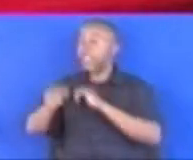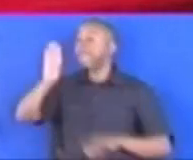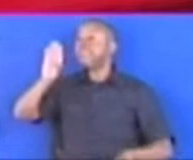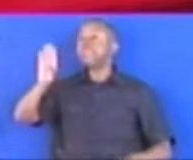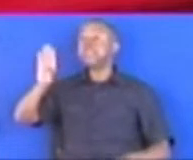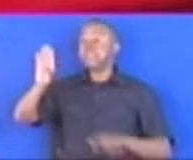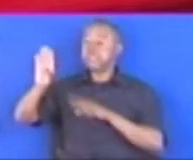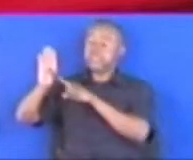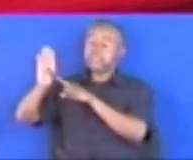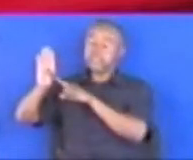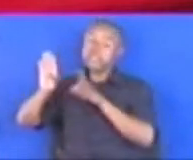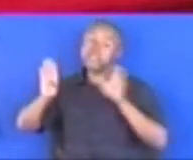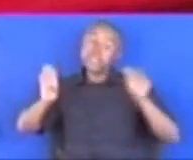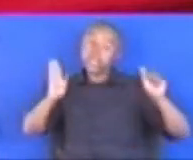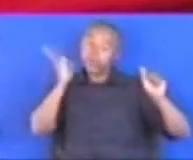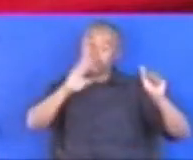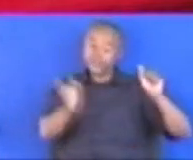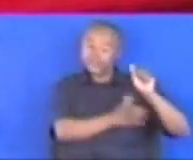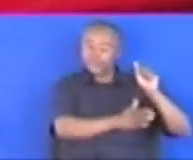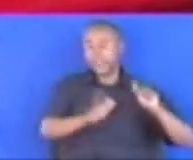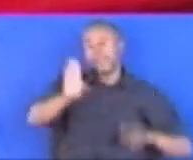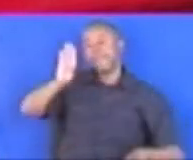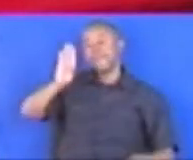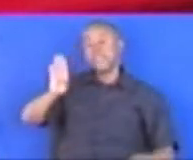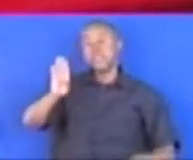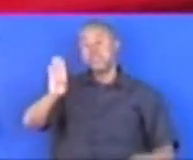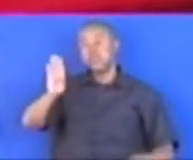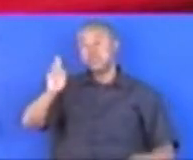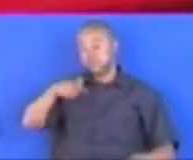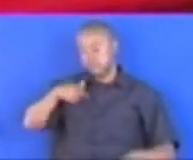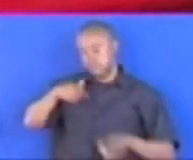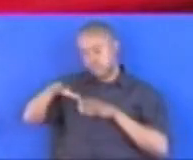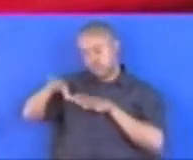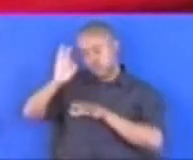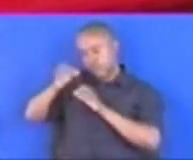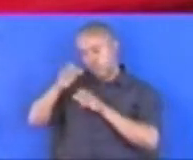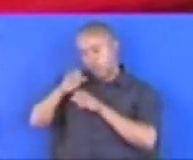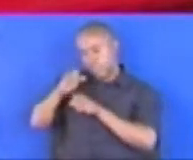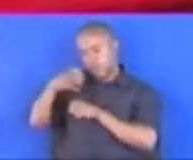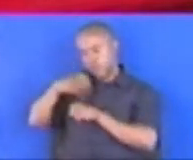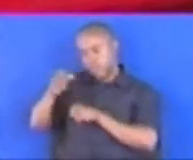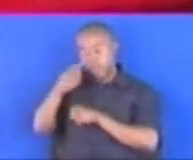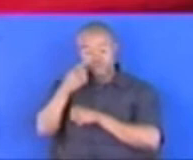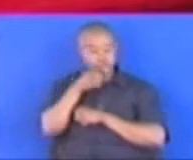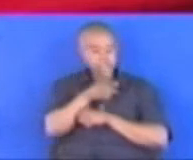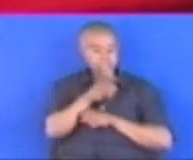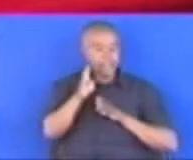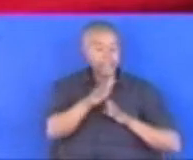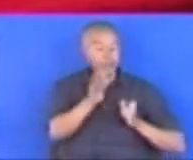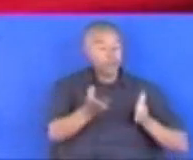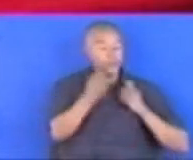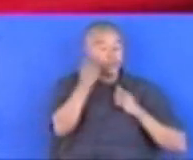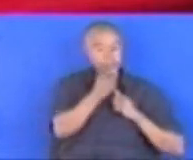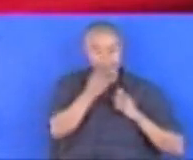tulichambua bajeti ya wizara dhidi ya bajeti ya mpango wa maendeleo wa taifa ya mwaka